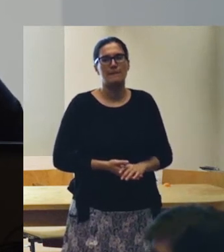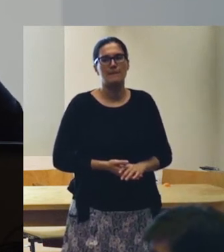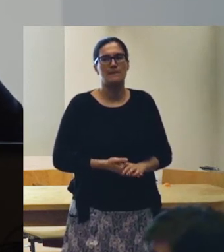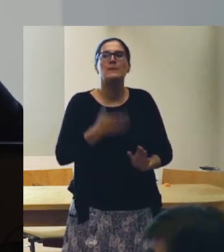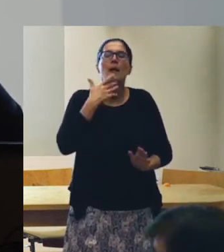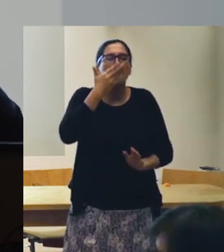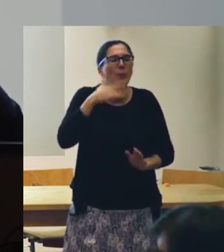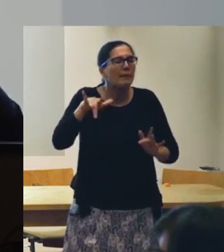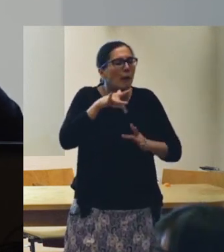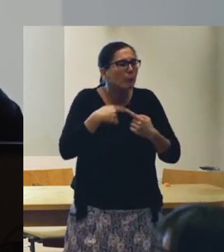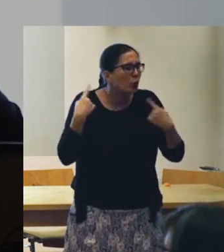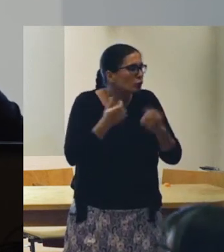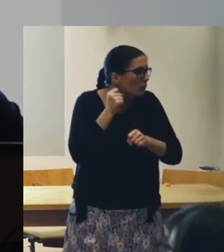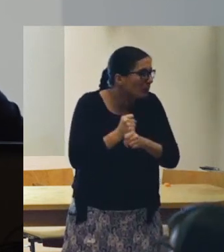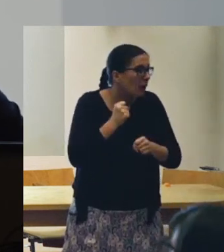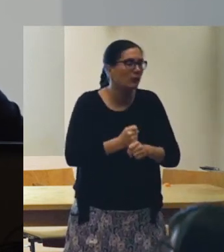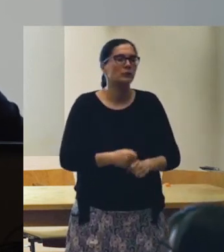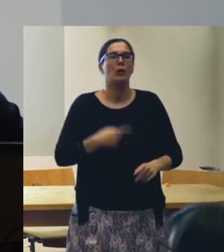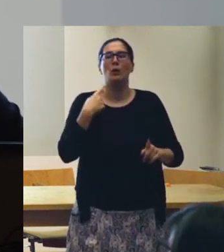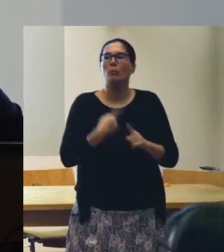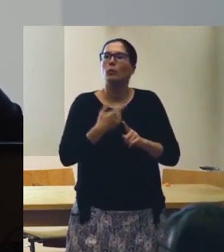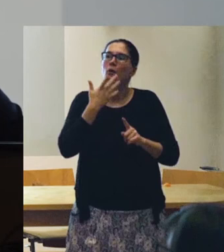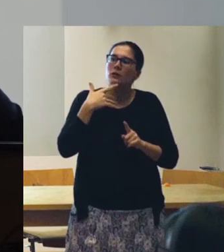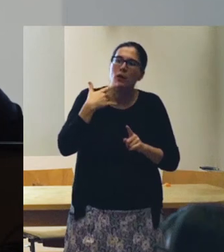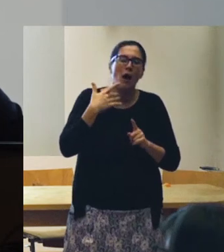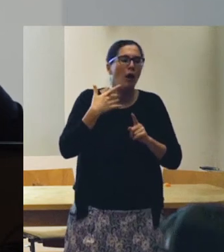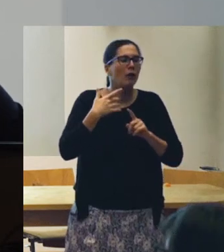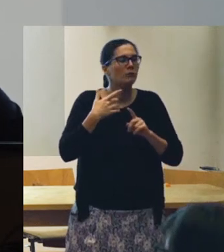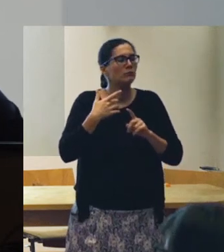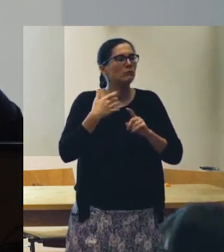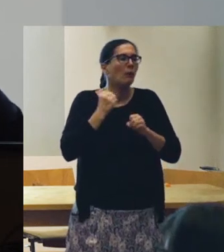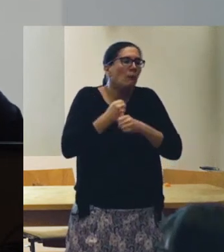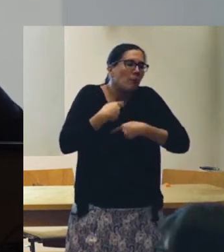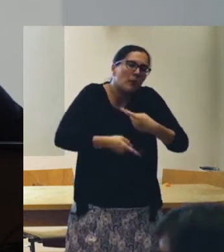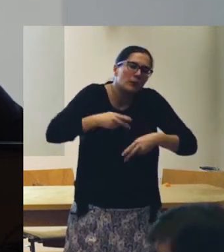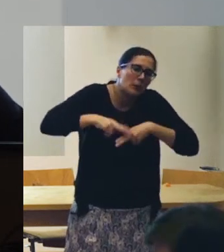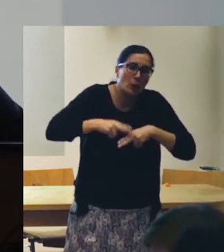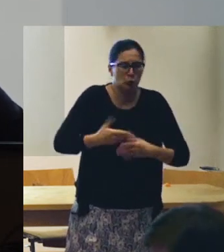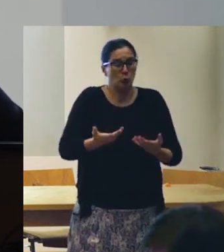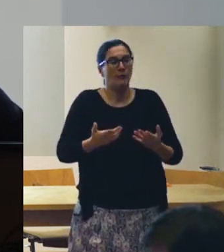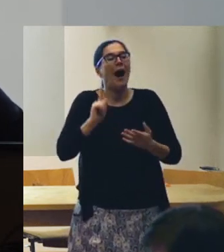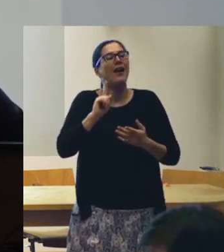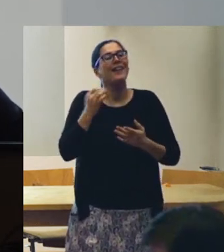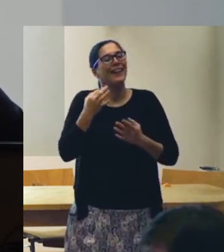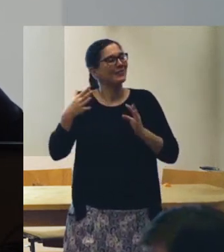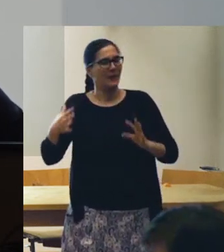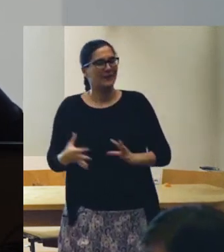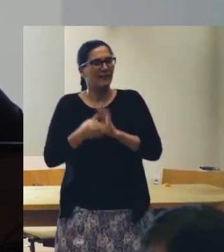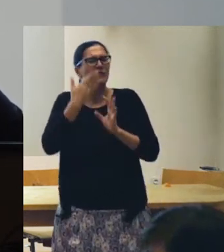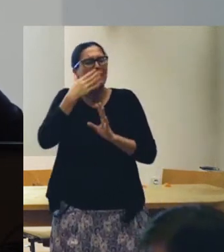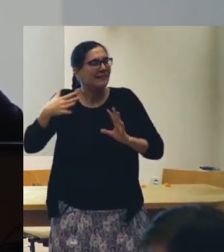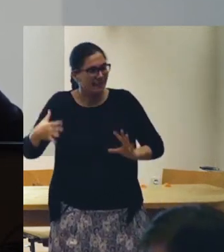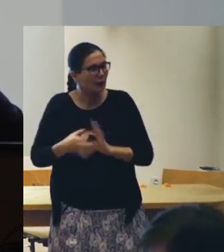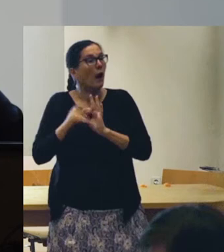toho prostoru nebo fungování té umělecké instituce. Ale některé věci s tím třeba zdánlivě nesouvisí,